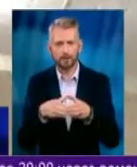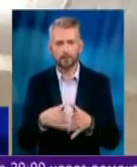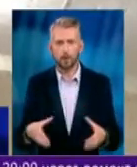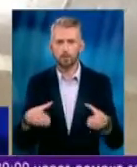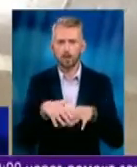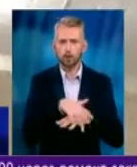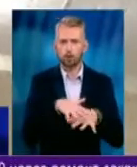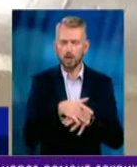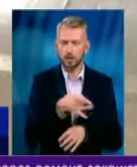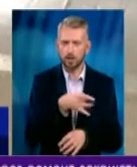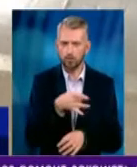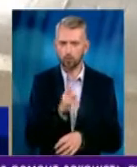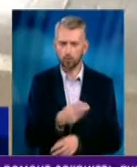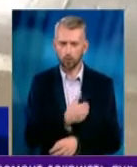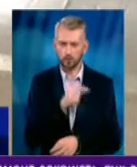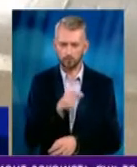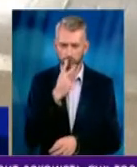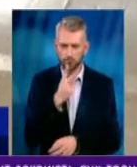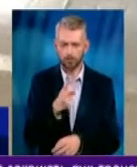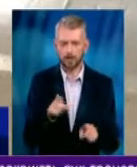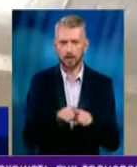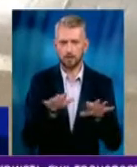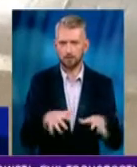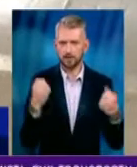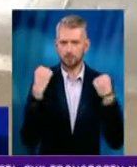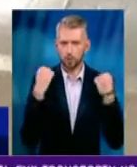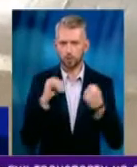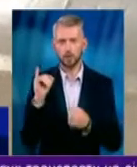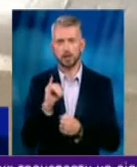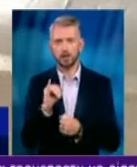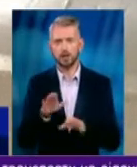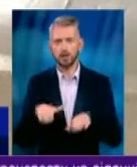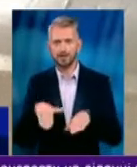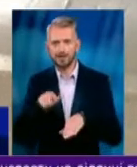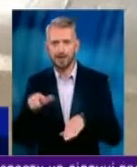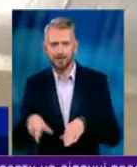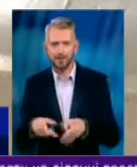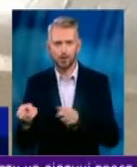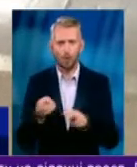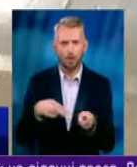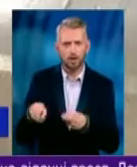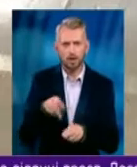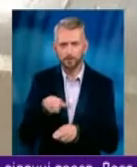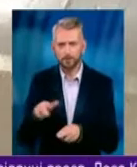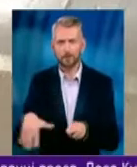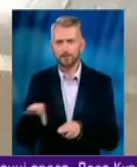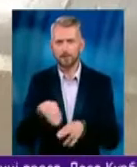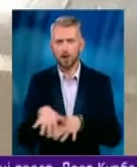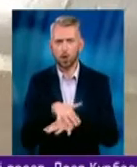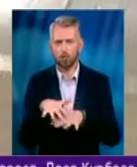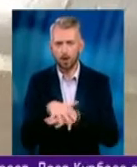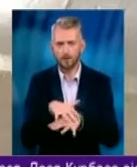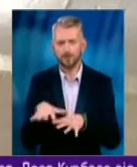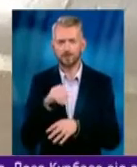і громада району, яка хотіла бачити тут таке місце спорту, і скейтери, ролери, тобто вся громадськість,